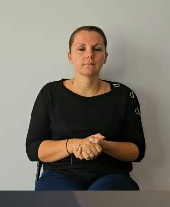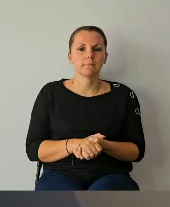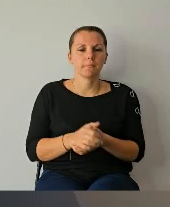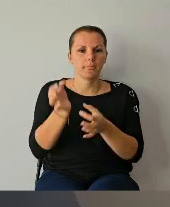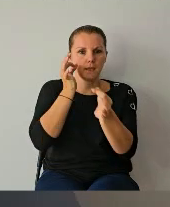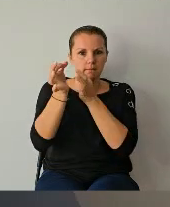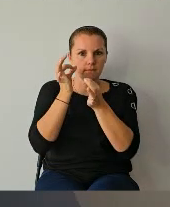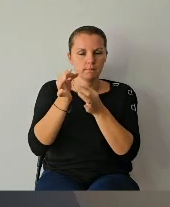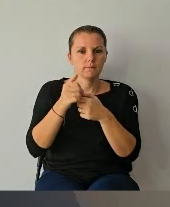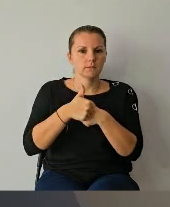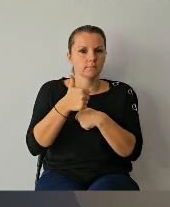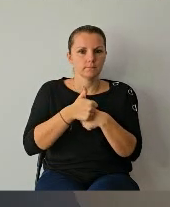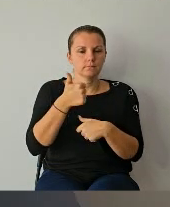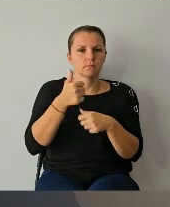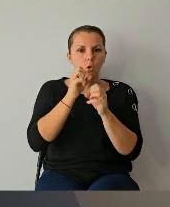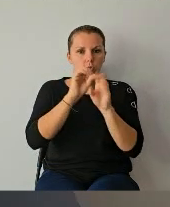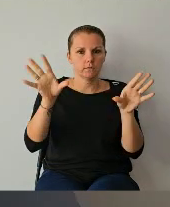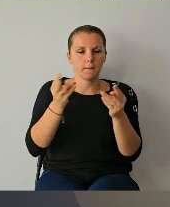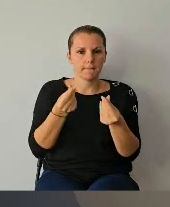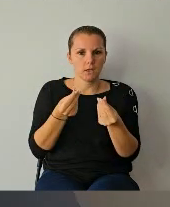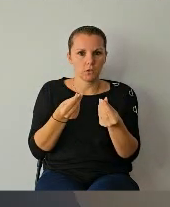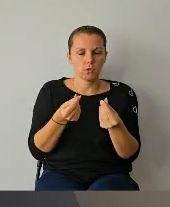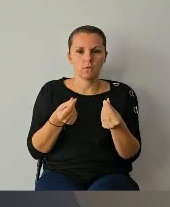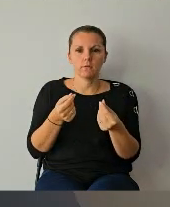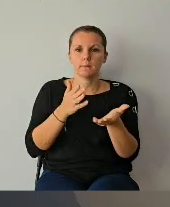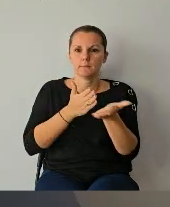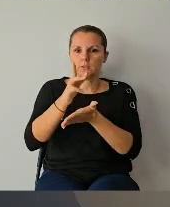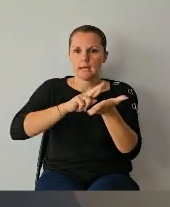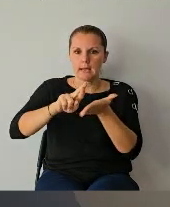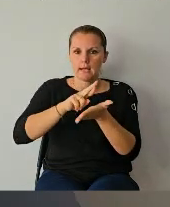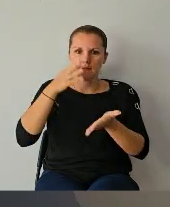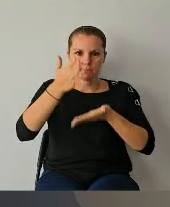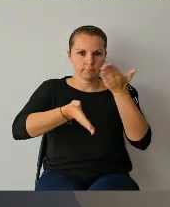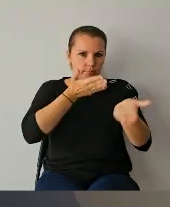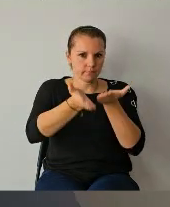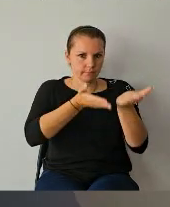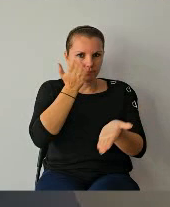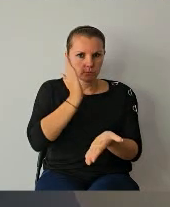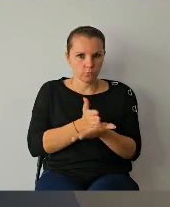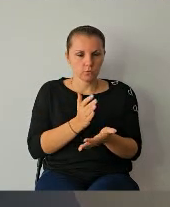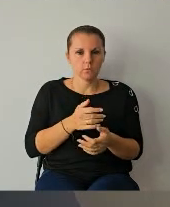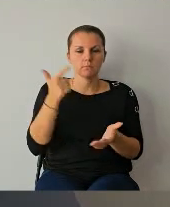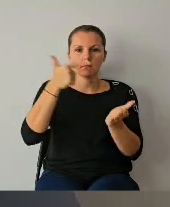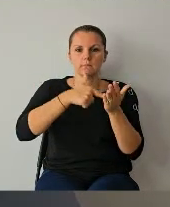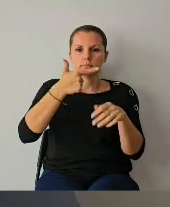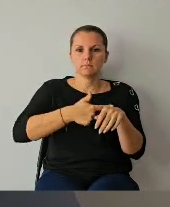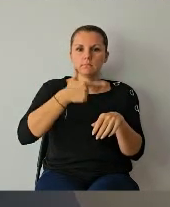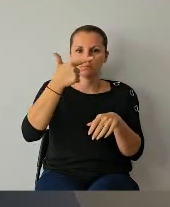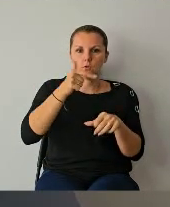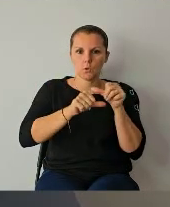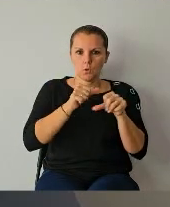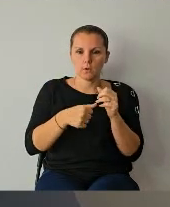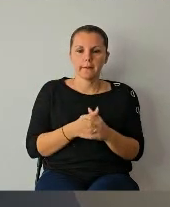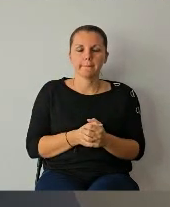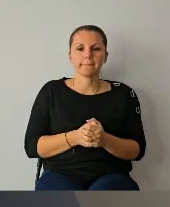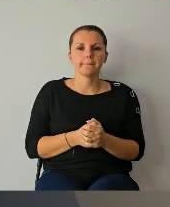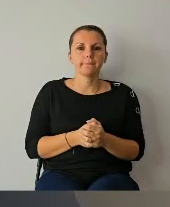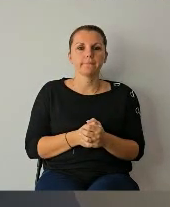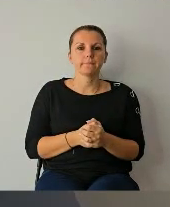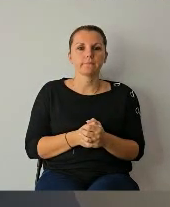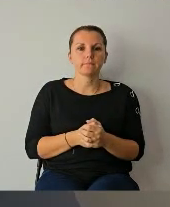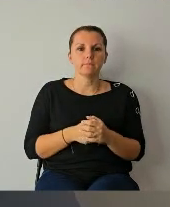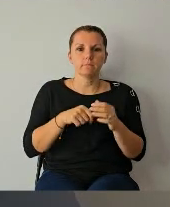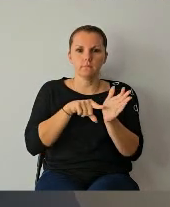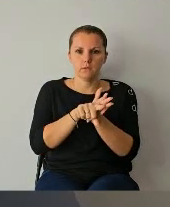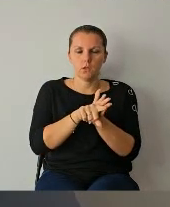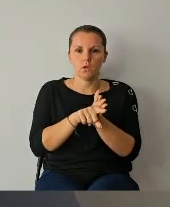Informacja dotycząca oświadczeń majątkowych złożonych przez radnych Rady Miejskiej w uchwale za 2022 rok. Do złożenia